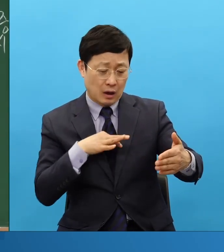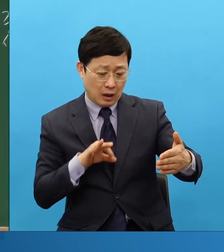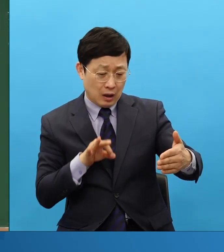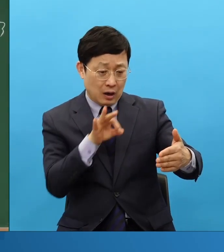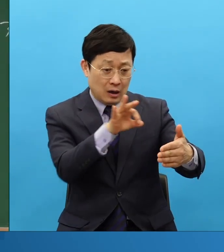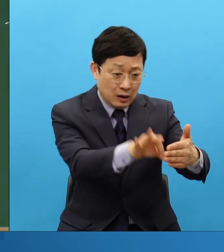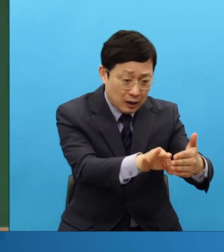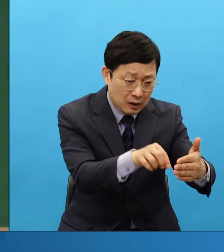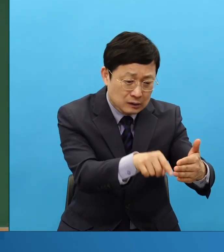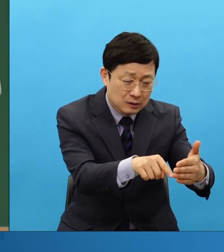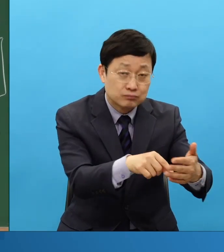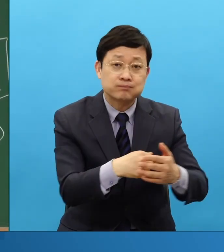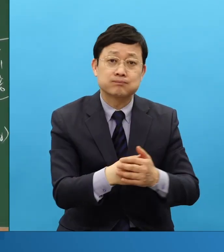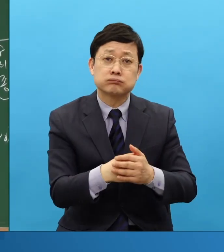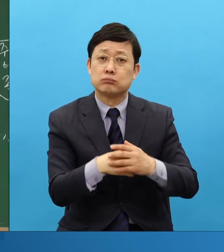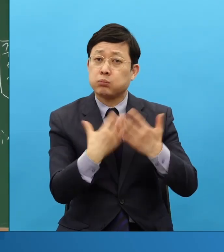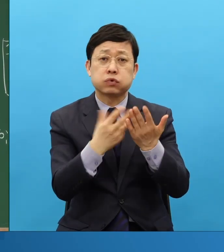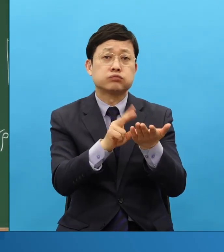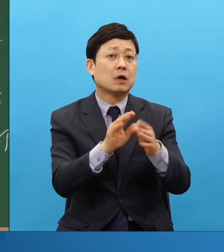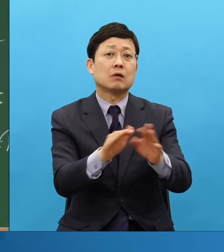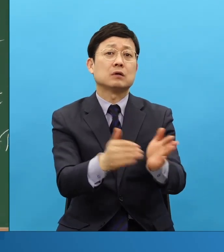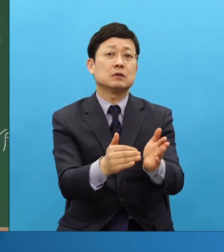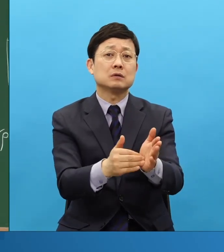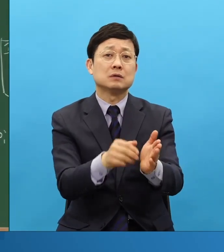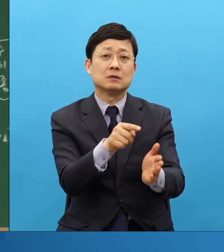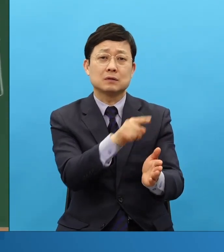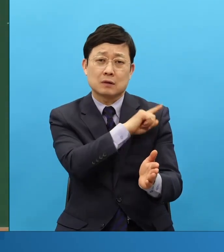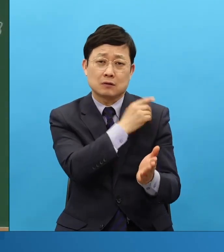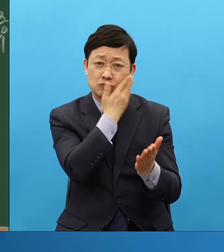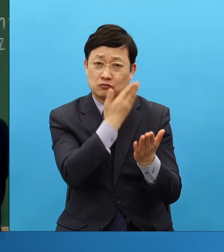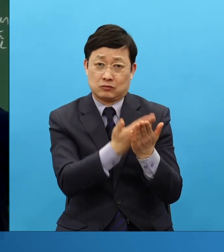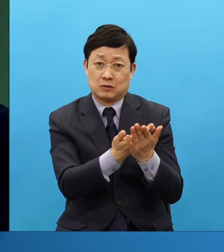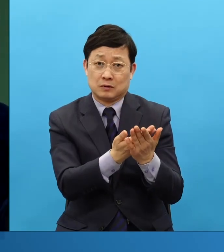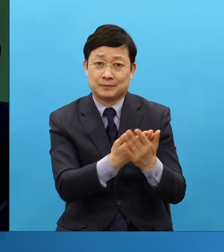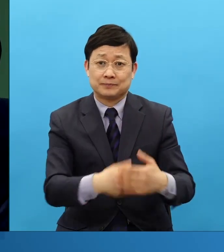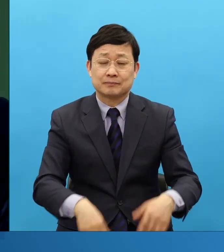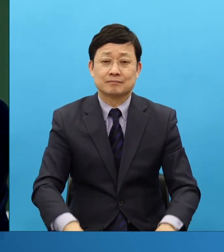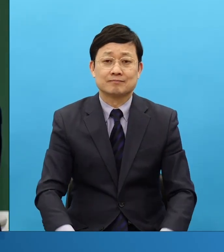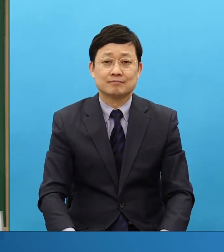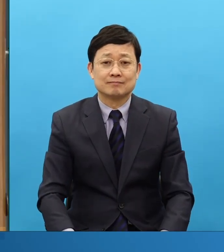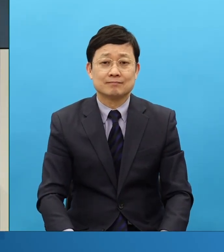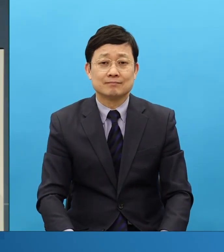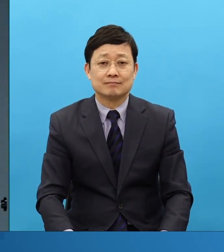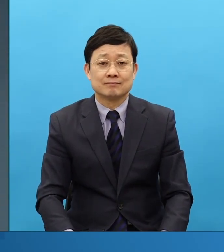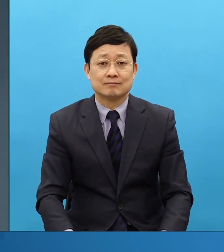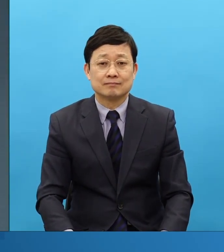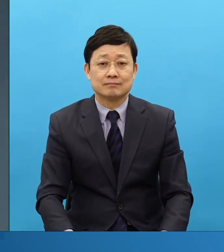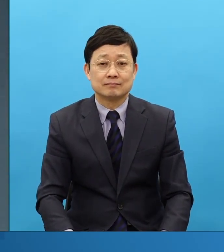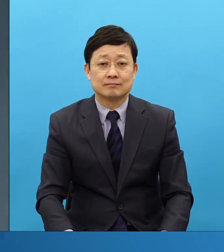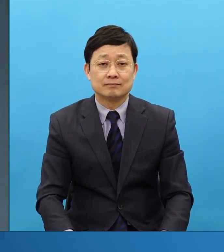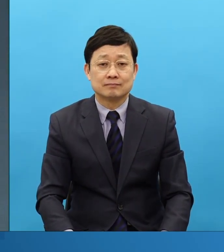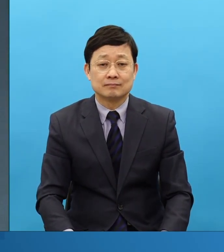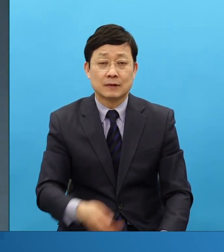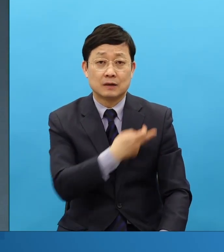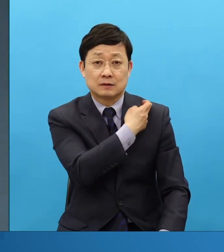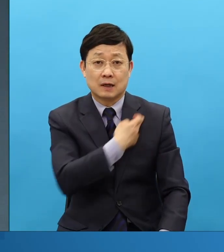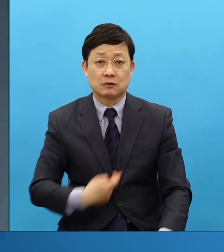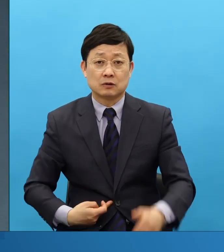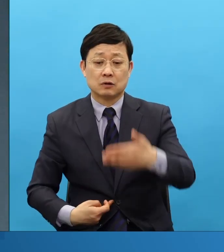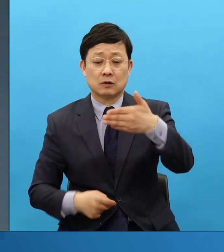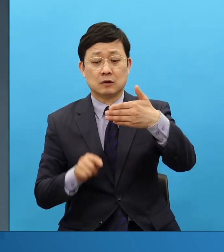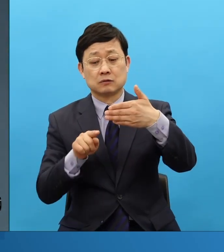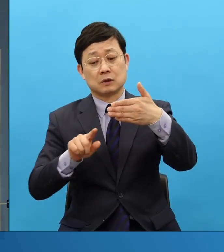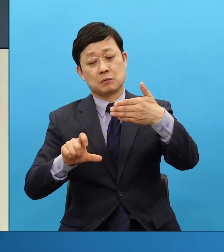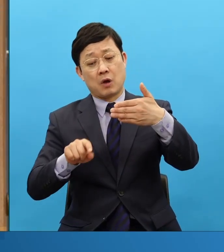even with just this, this is it. 뭐라고 얘기했습니까? What does it say? 분명히 말씀하셨잖아요. He says it very clearly. 9장 15절.